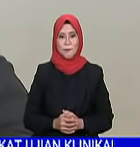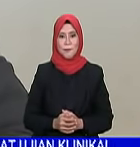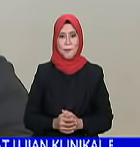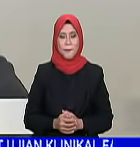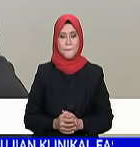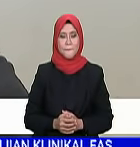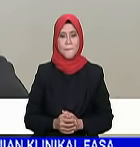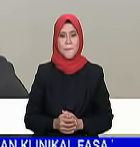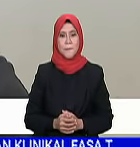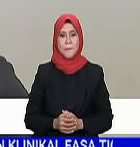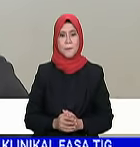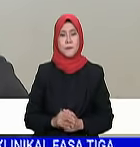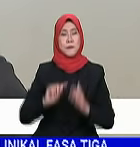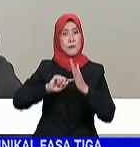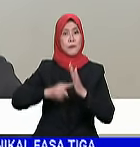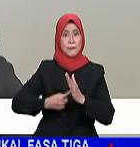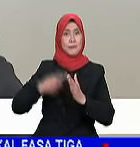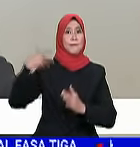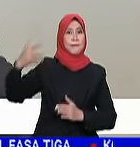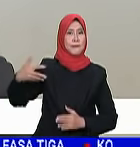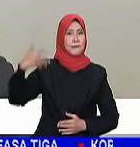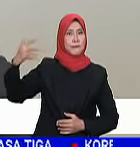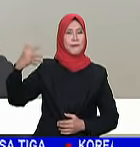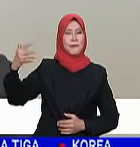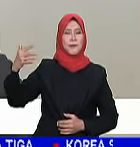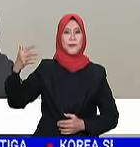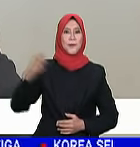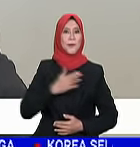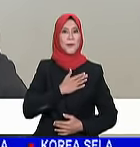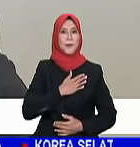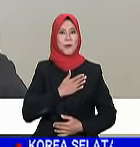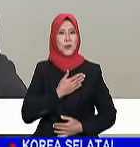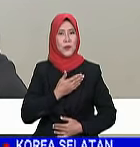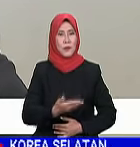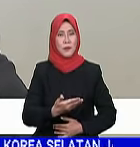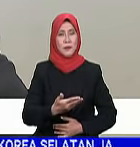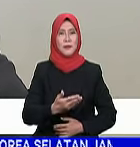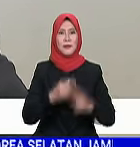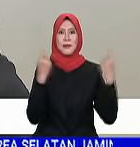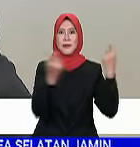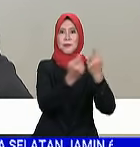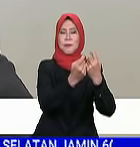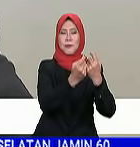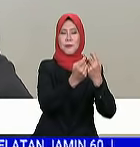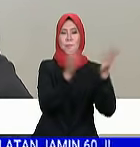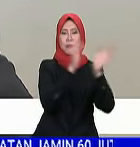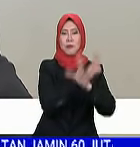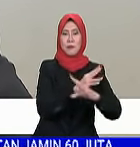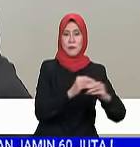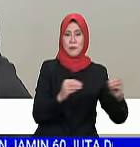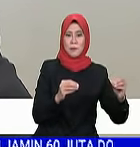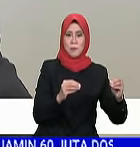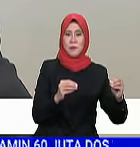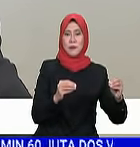Okay, ini ya, satu detik sejarah di mana pengorbanan Iban Tracker, Sarawak Tracker ini telah